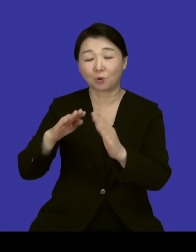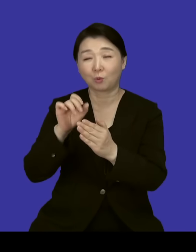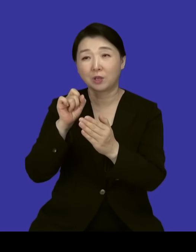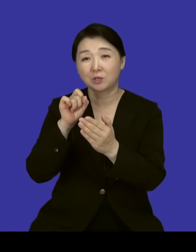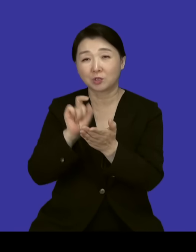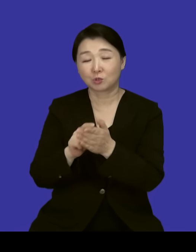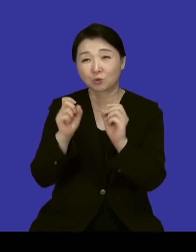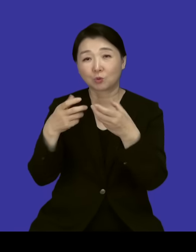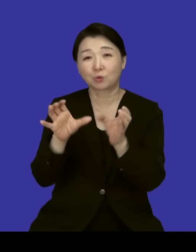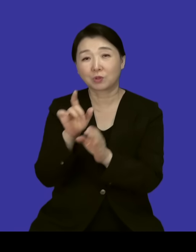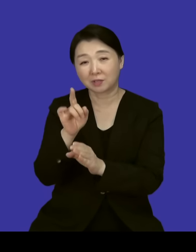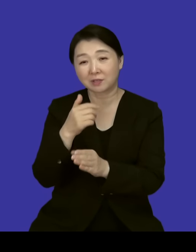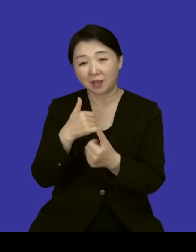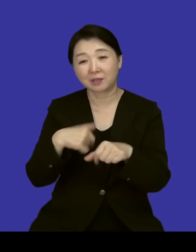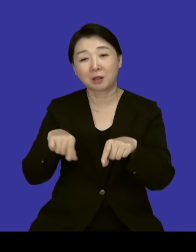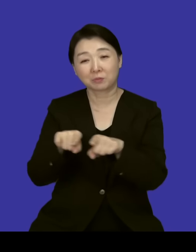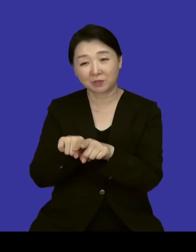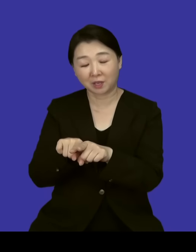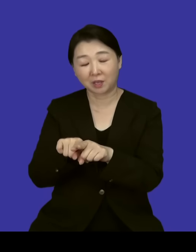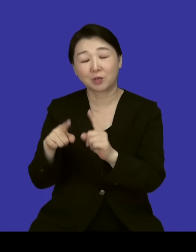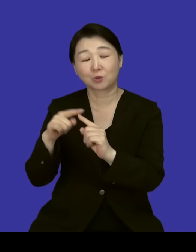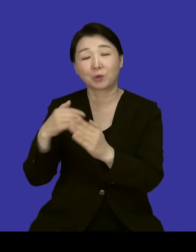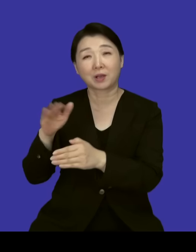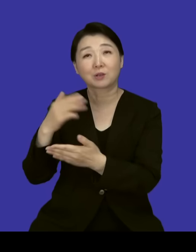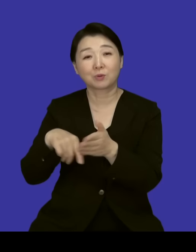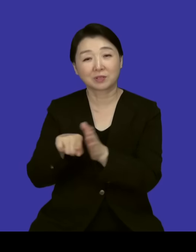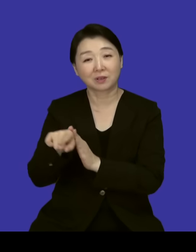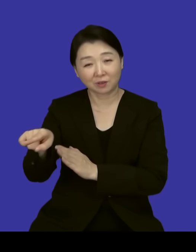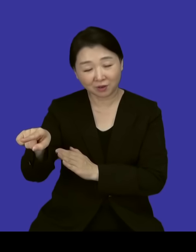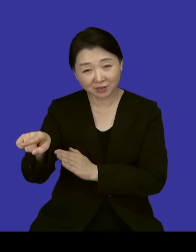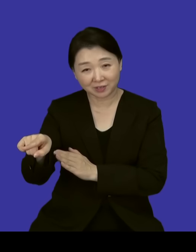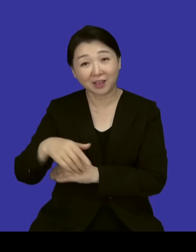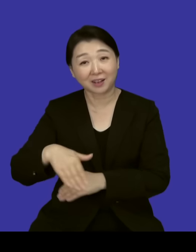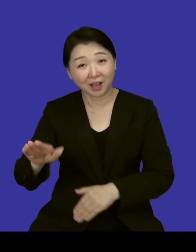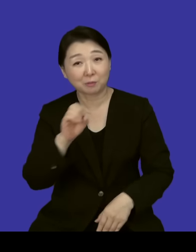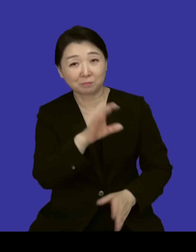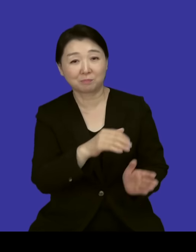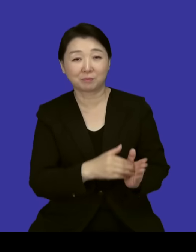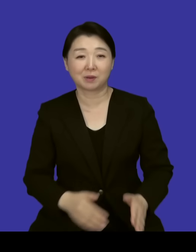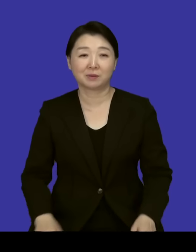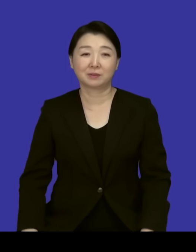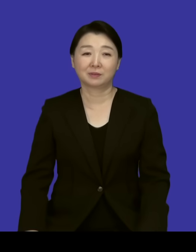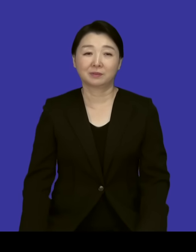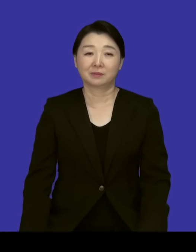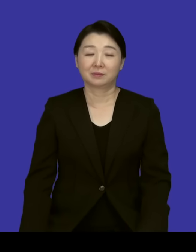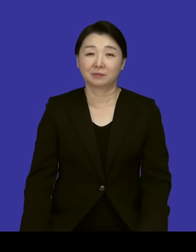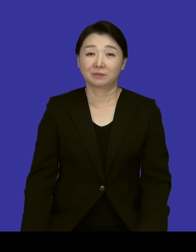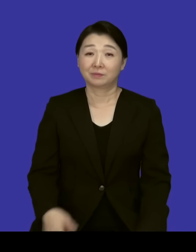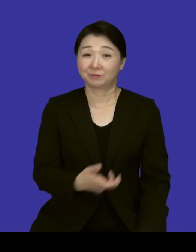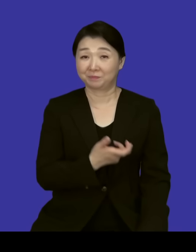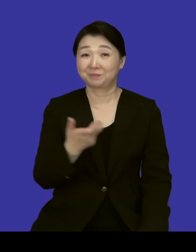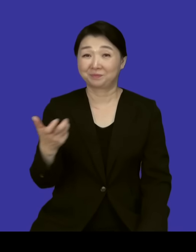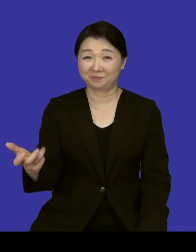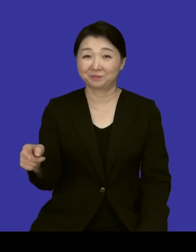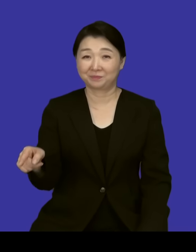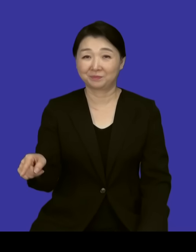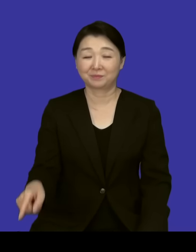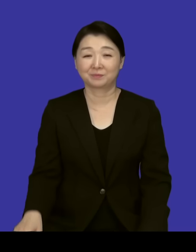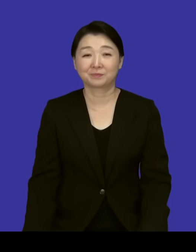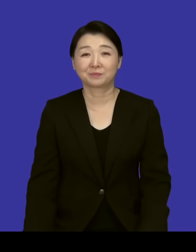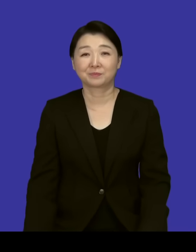선교단이 있어서 예. 아들하고 같이 교회 가기 위해서 예. 내가 여기 좀 갈게 하고 이제 교회를